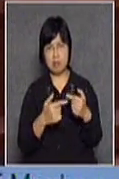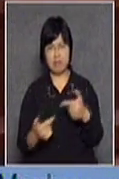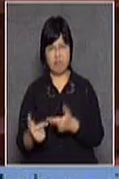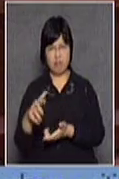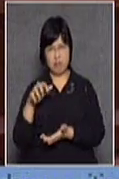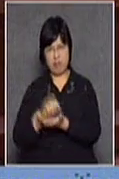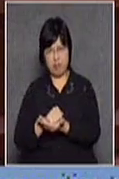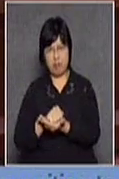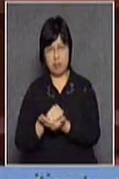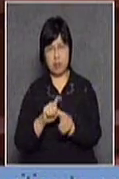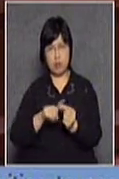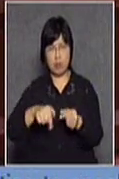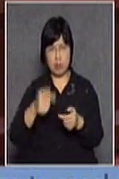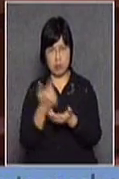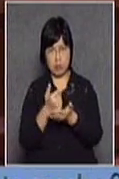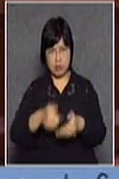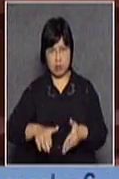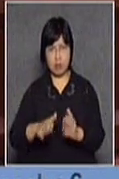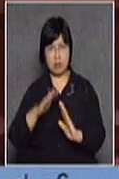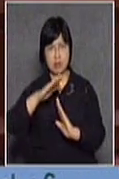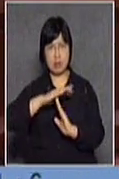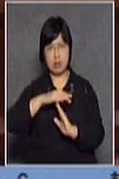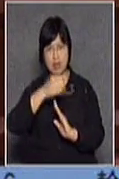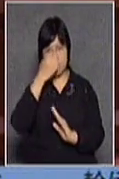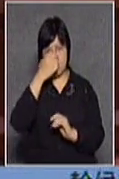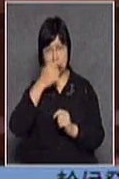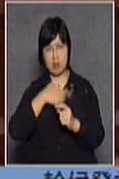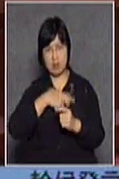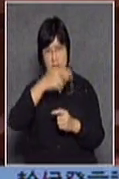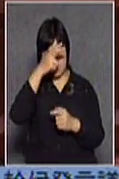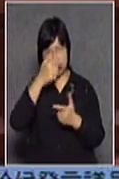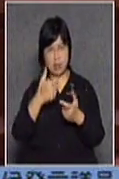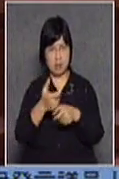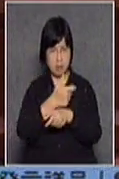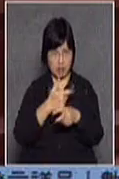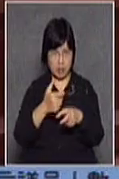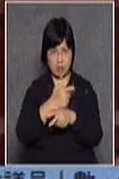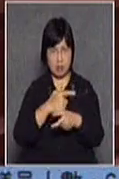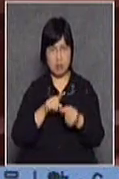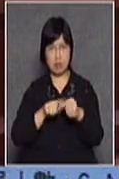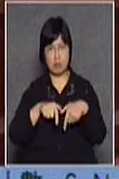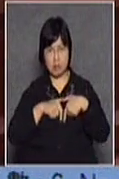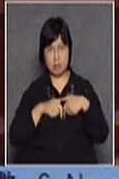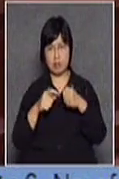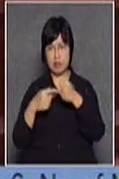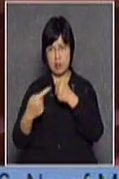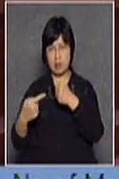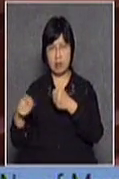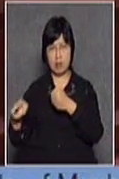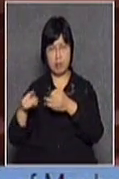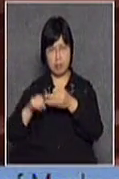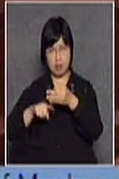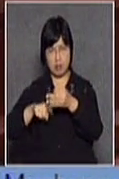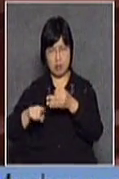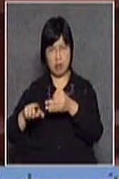中環繞道，癱瘓香港的政經中心。這個第一點是戴先生的文章，